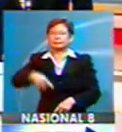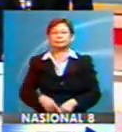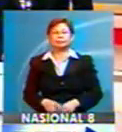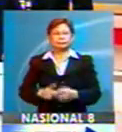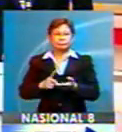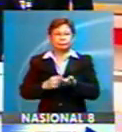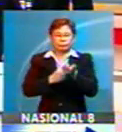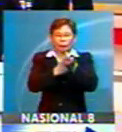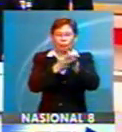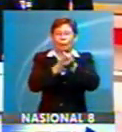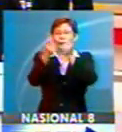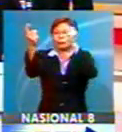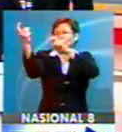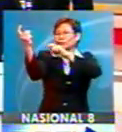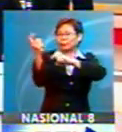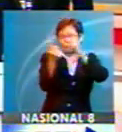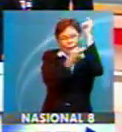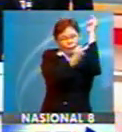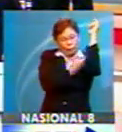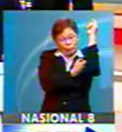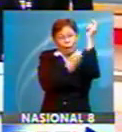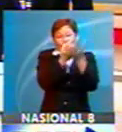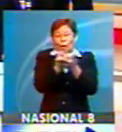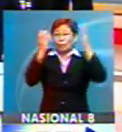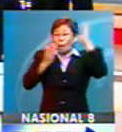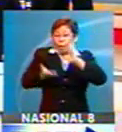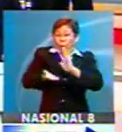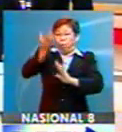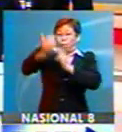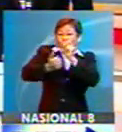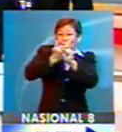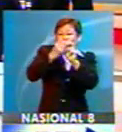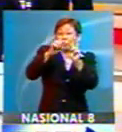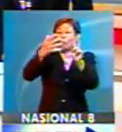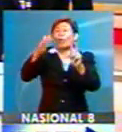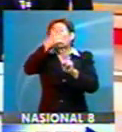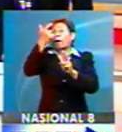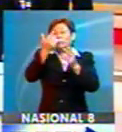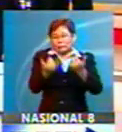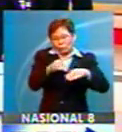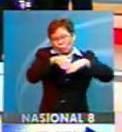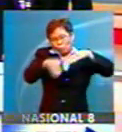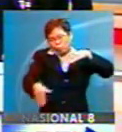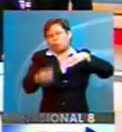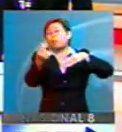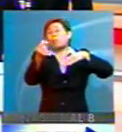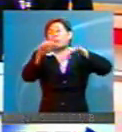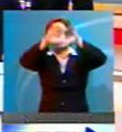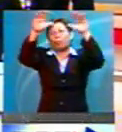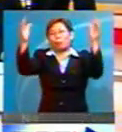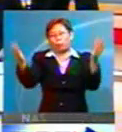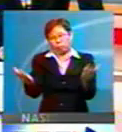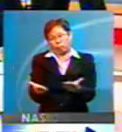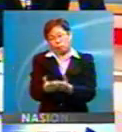Sumbangan industri getah negara kepada ekonomi Malaysia diyakini meningkat tahun depan di sebalik kemerosotan harga getah dunia. Keyakinan didorong